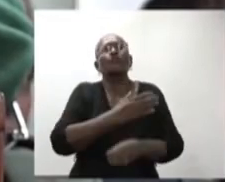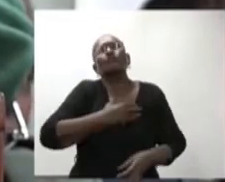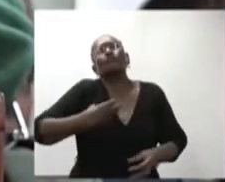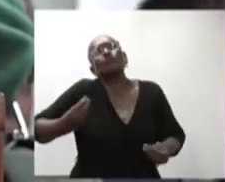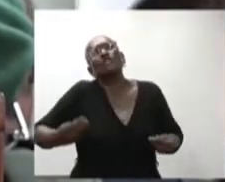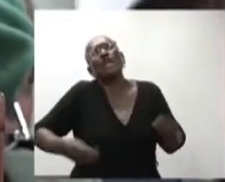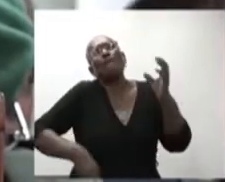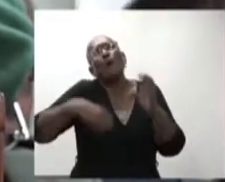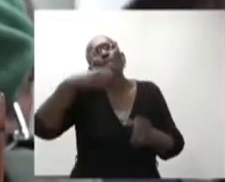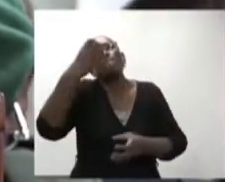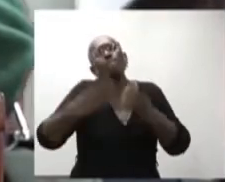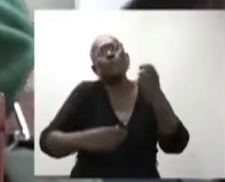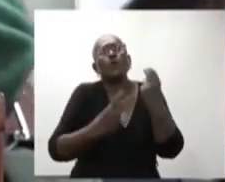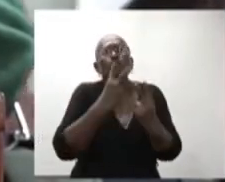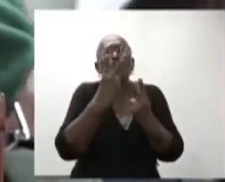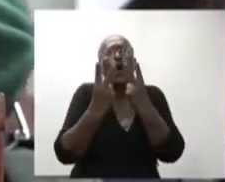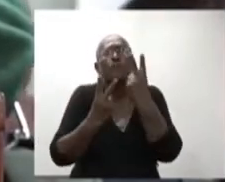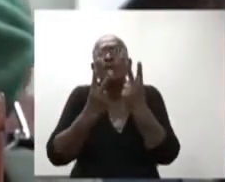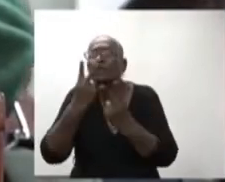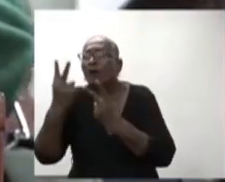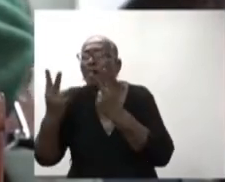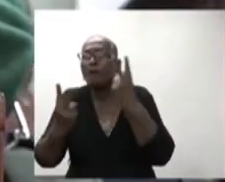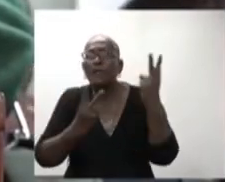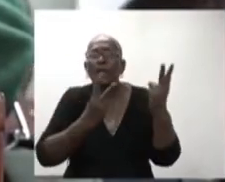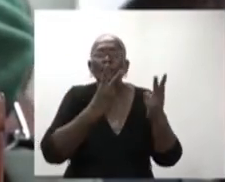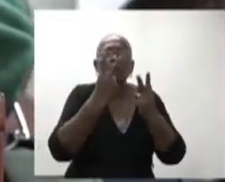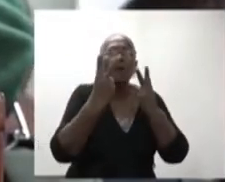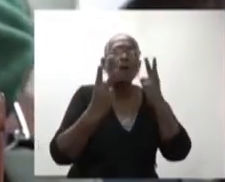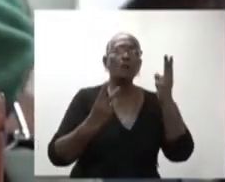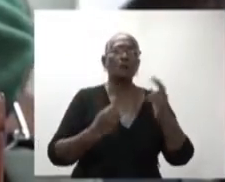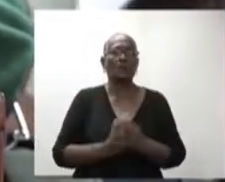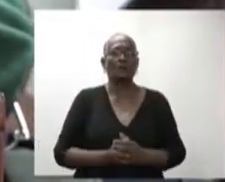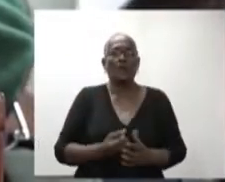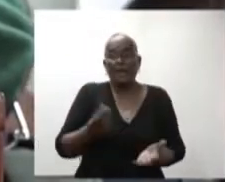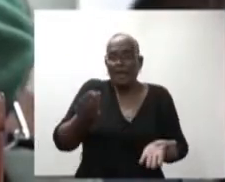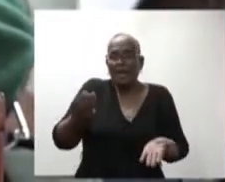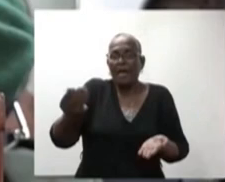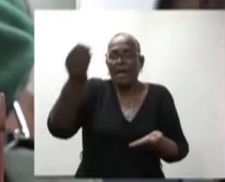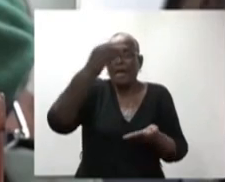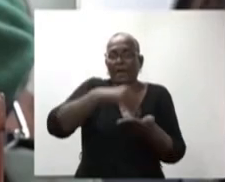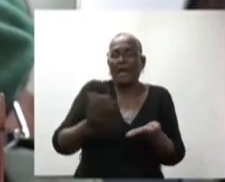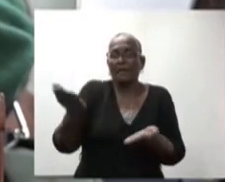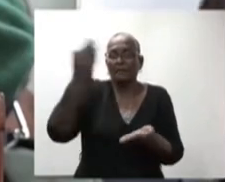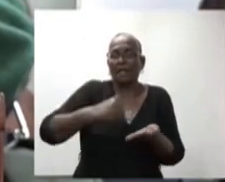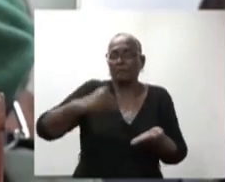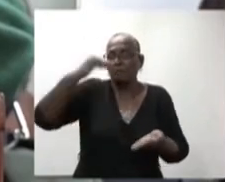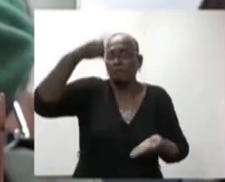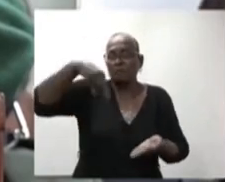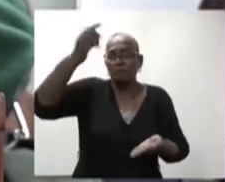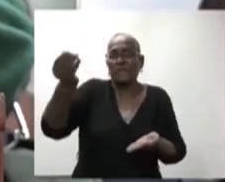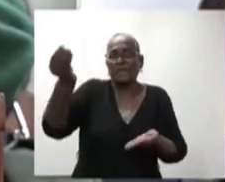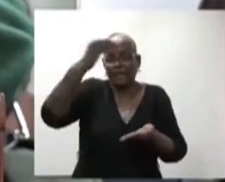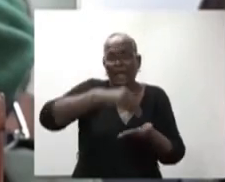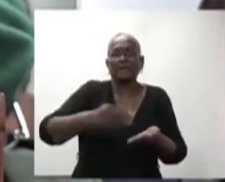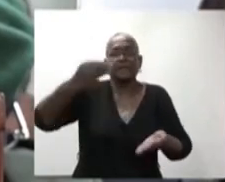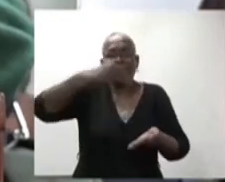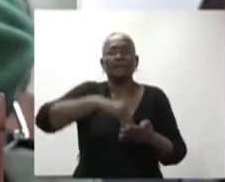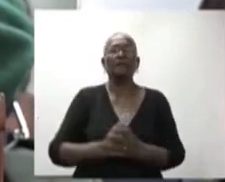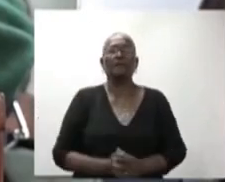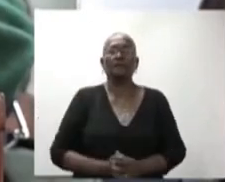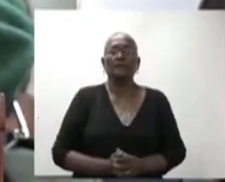duurzaam bosbeheer en het verhogen van de inkomsten uit de houtsector de tarieven van